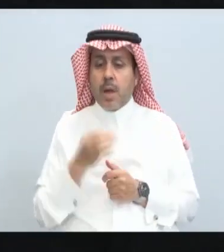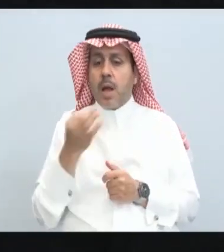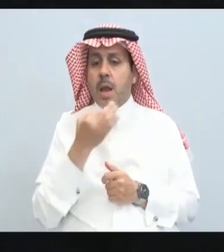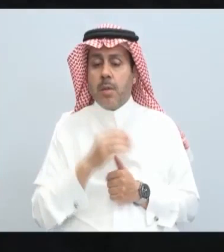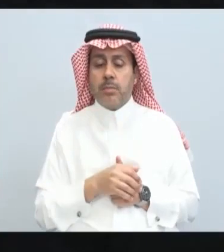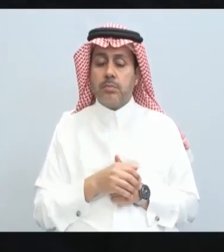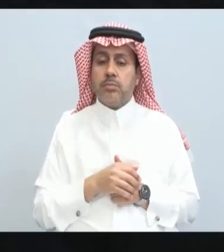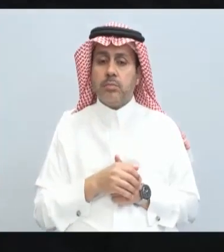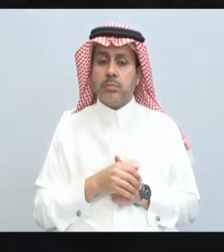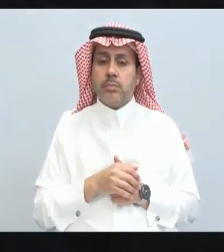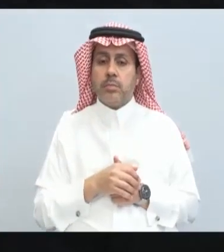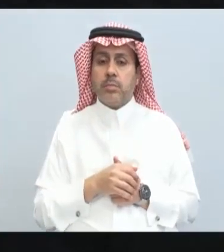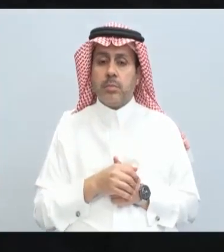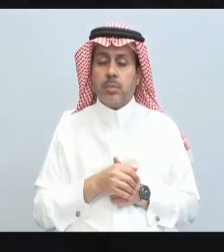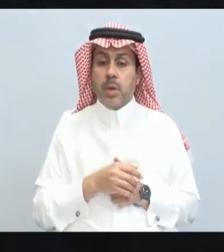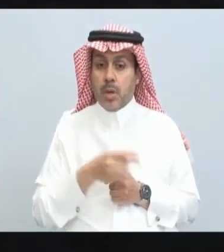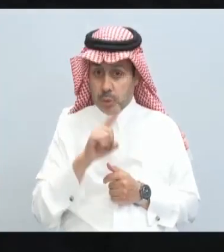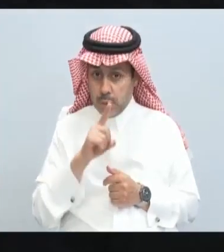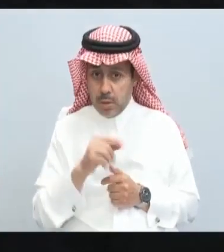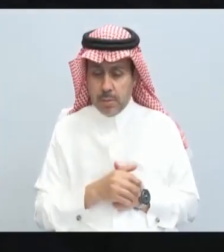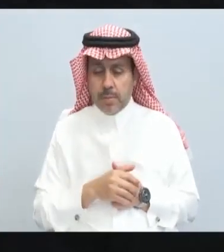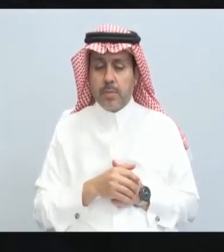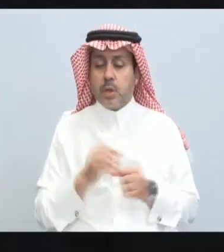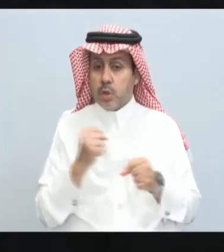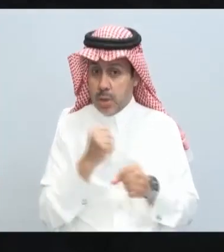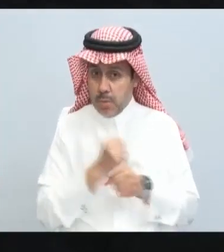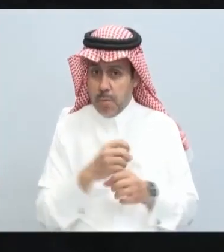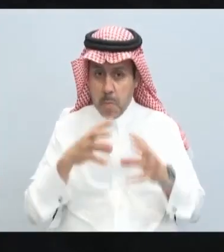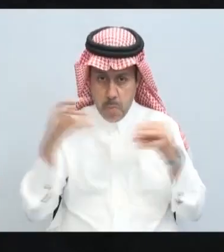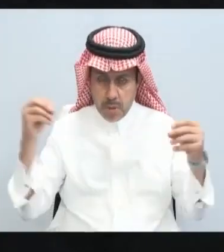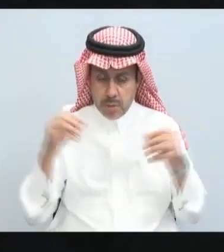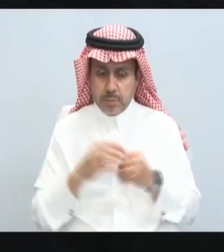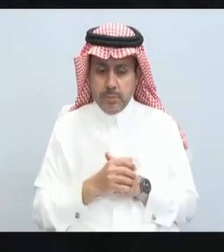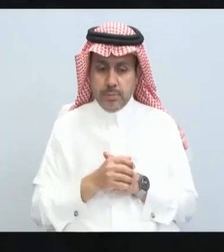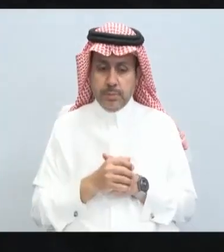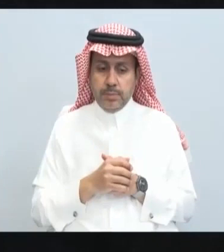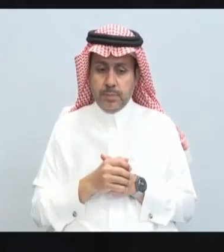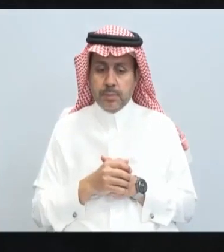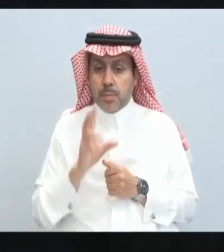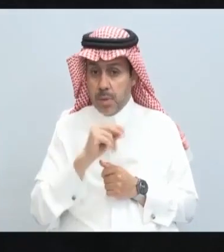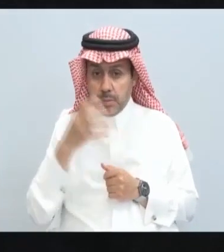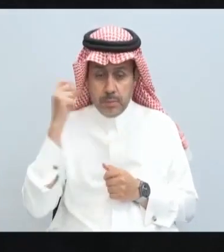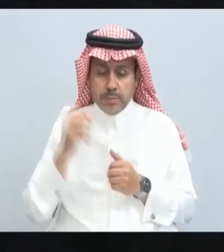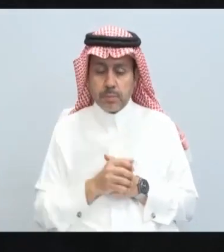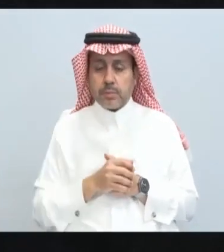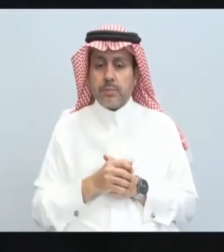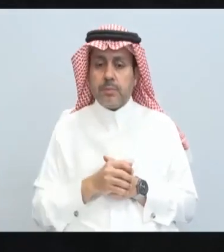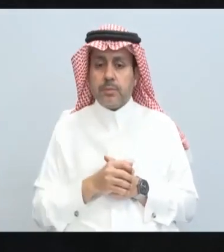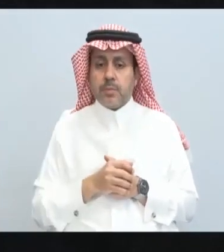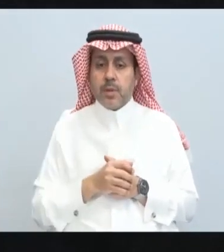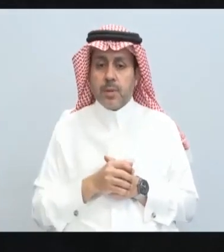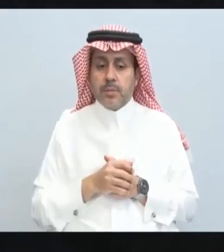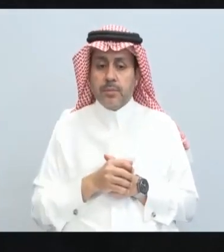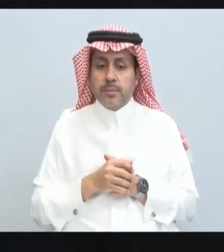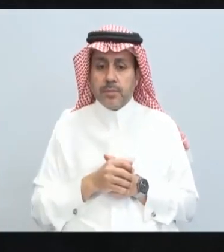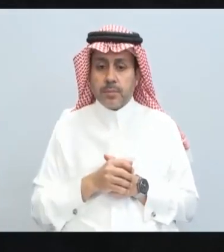بمعنى ما معنى حقيقه معنى ان هذه الكلمه استخدمت في معناها الاصليه الذي وضعت له في اللغه مثل الاسد ما انا استخدمت اسد الحيوان معروف